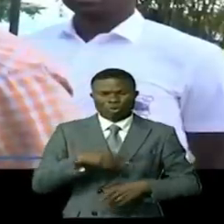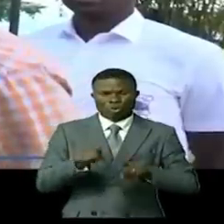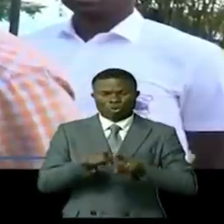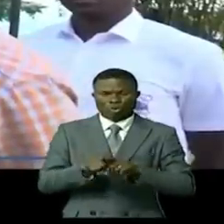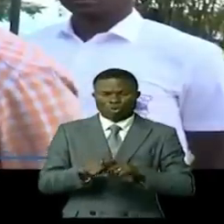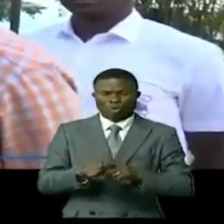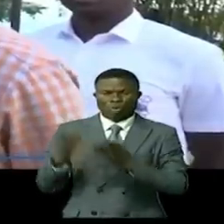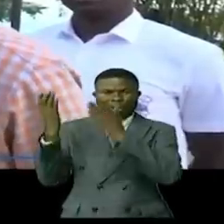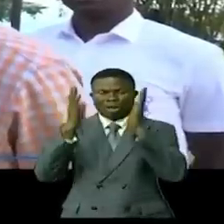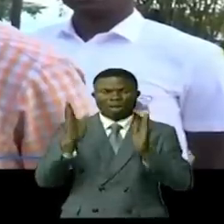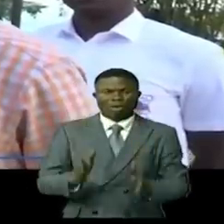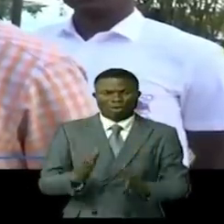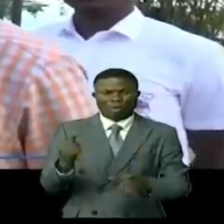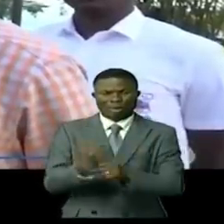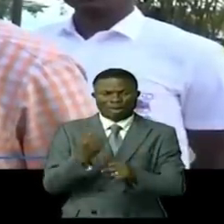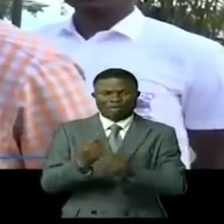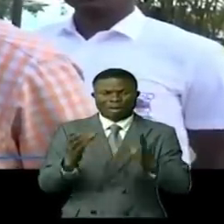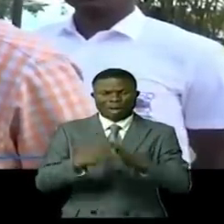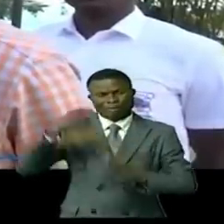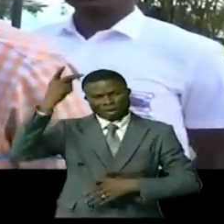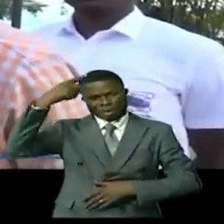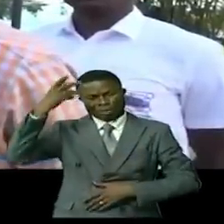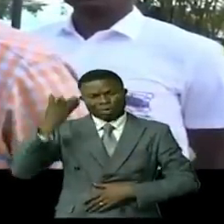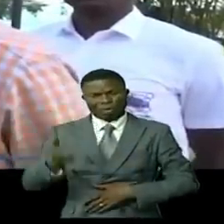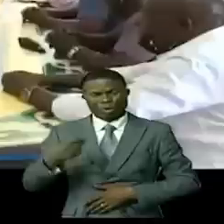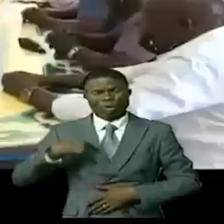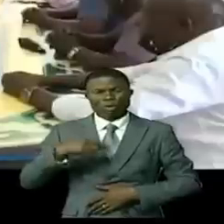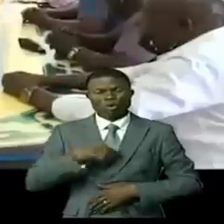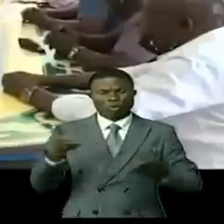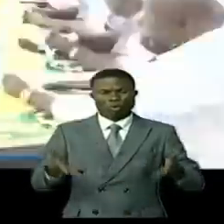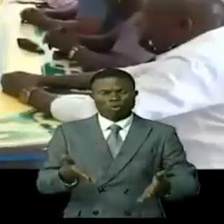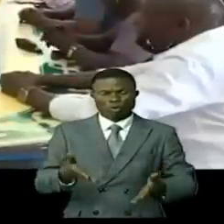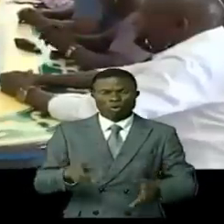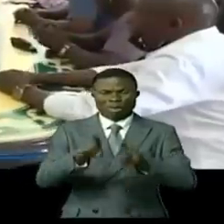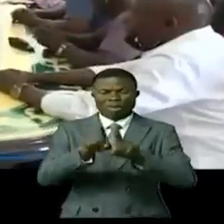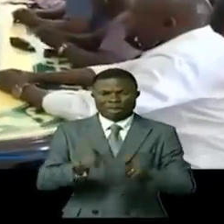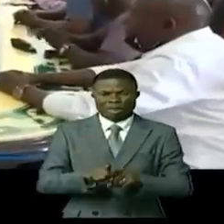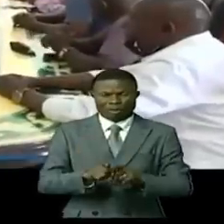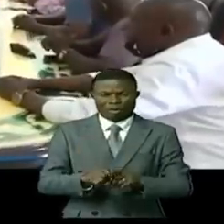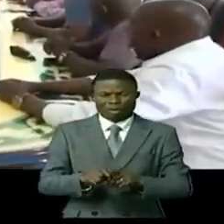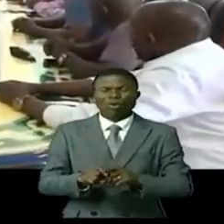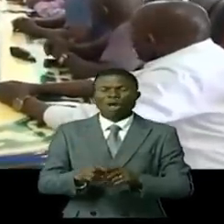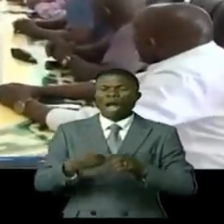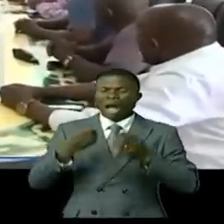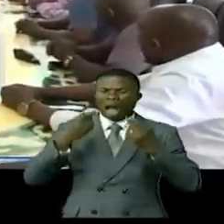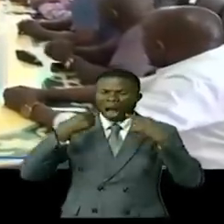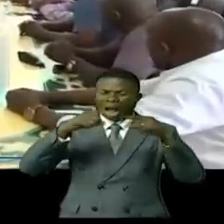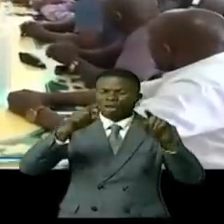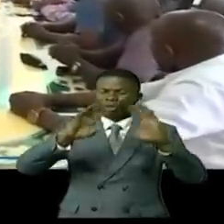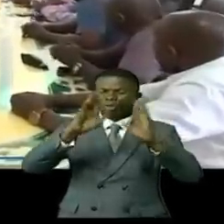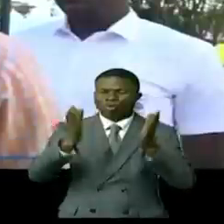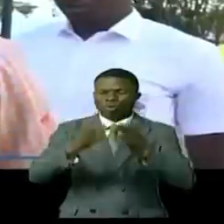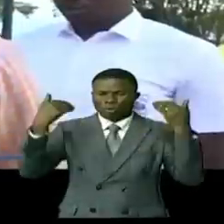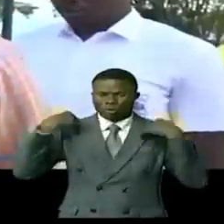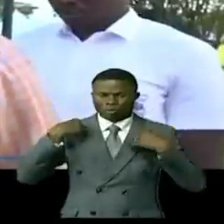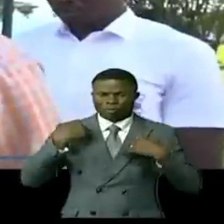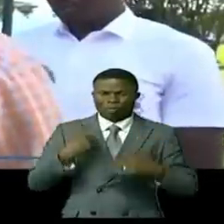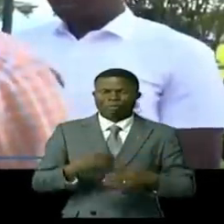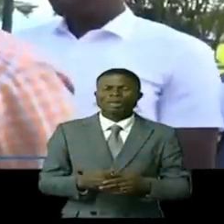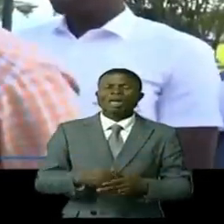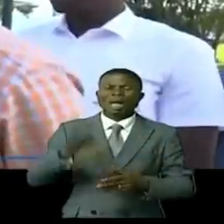qu'opérateurs politiques, nous sommes là pour aussi faire un plaidoyer dans ce sens-là. La taxe est passée du simple au